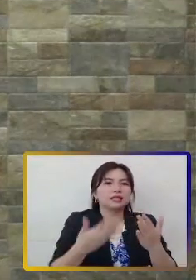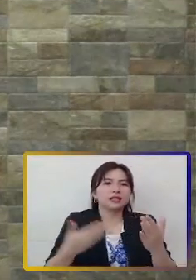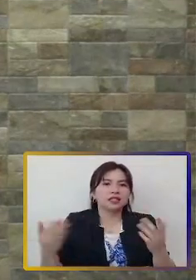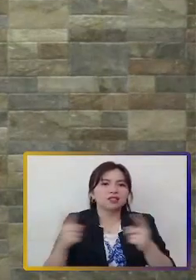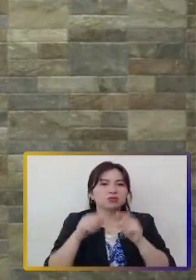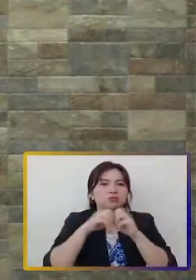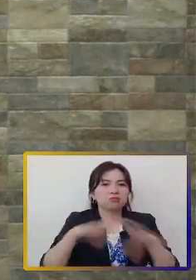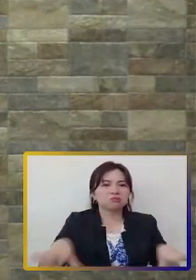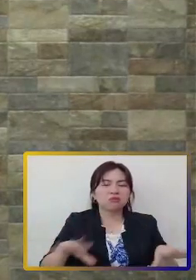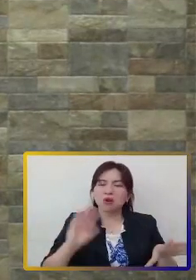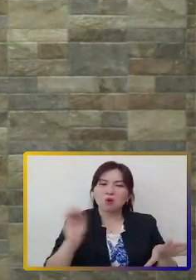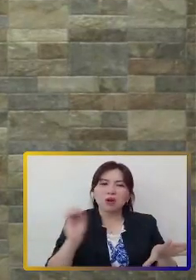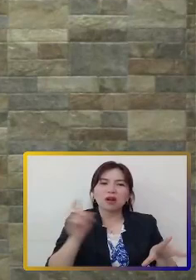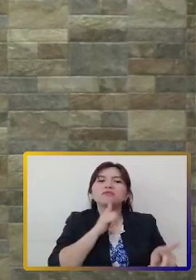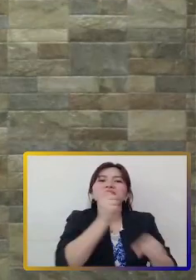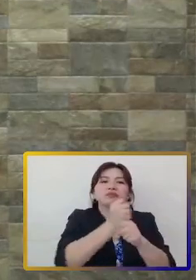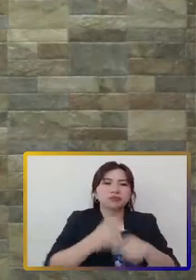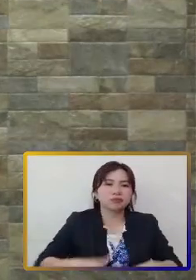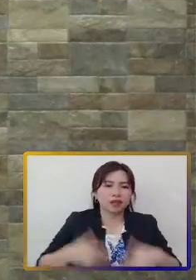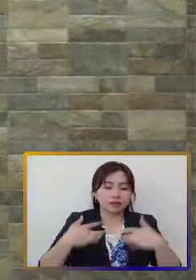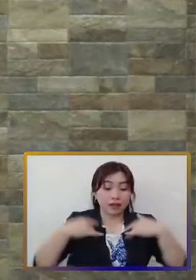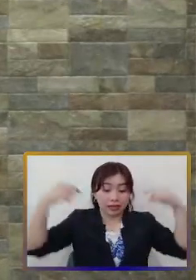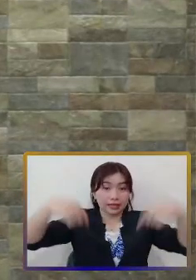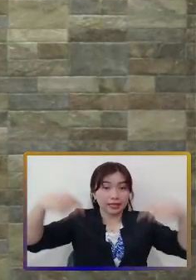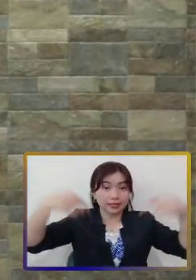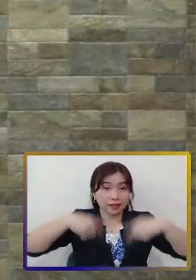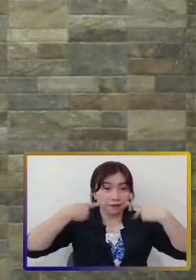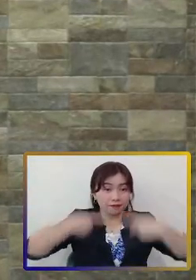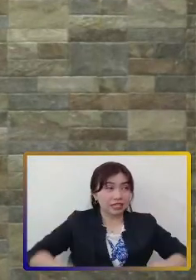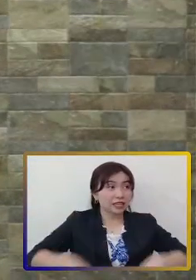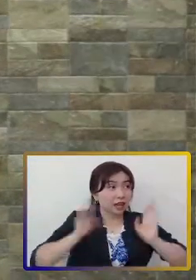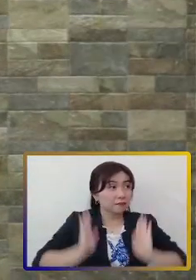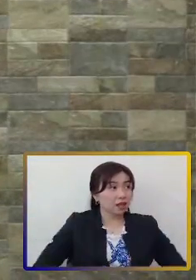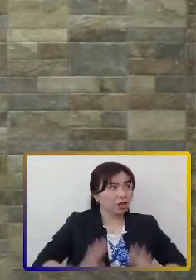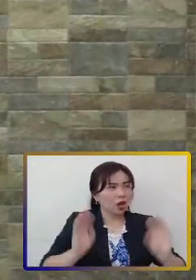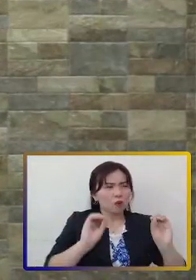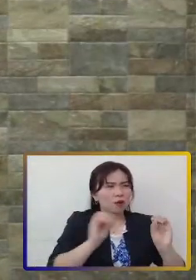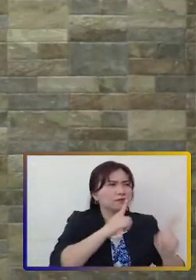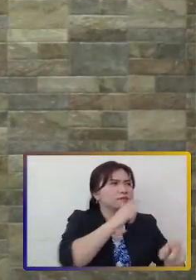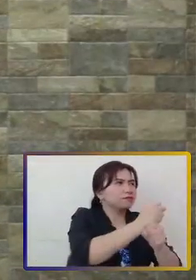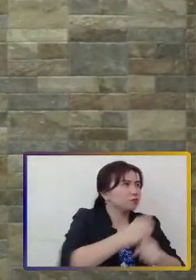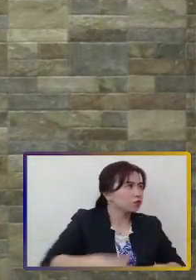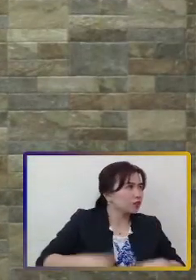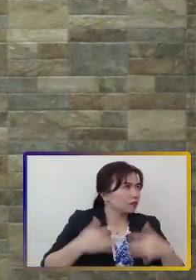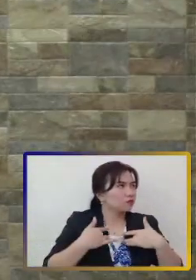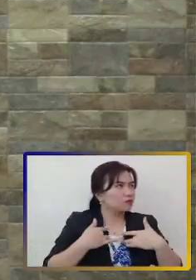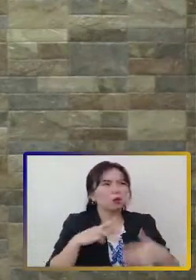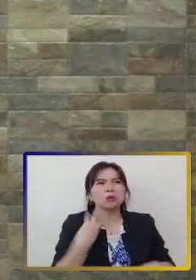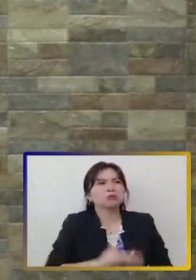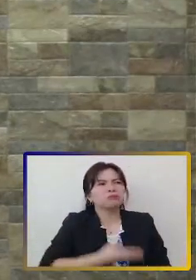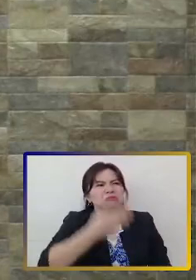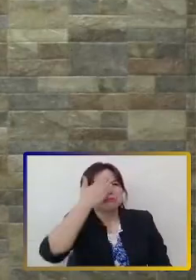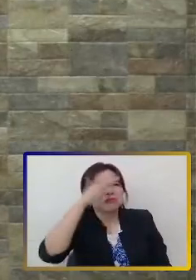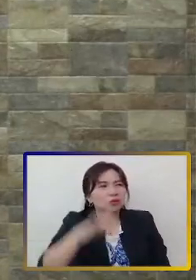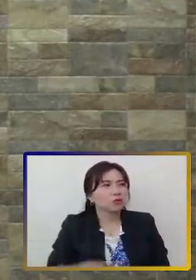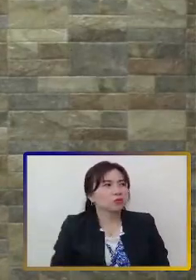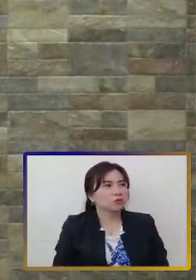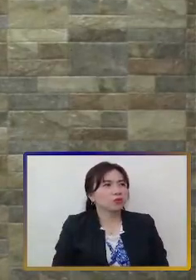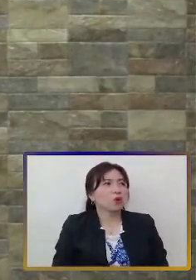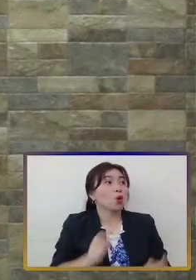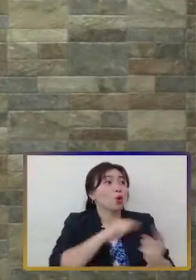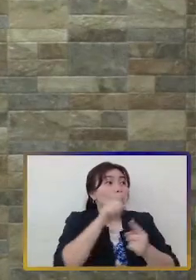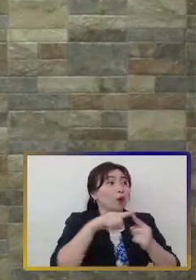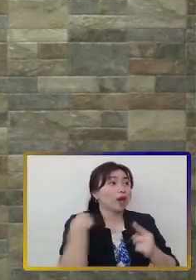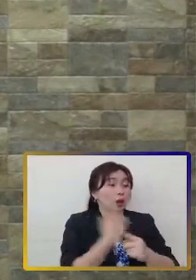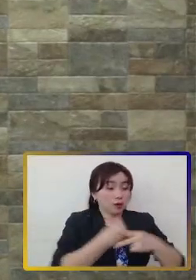assurance this physical body has no assurance Hindi natin alam kung kailan to kung hanggang kailan yung ating